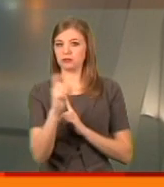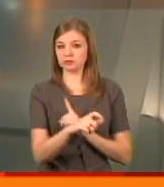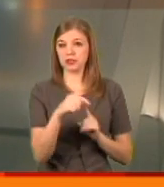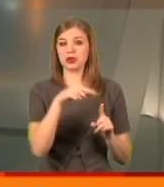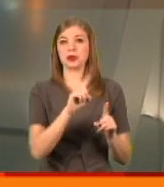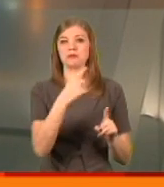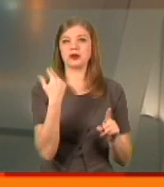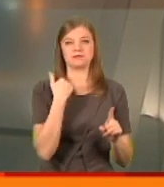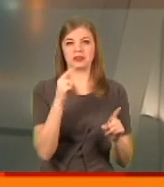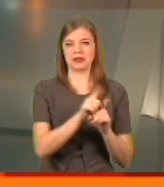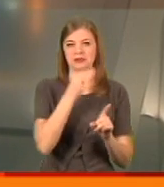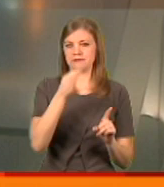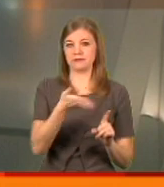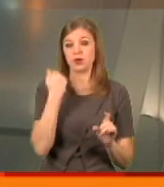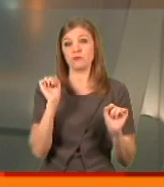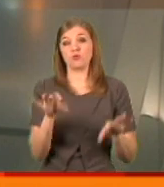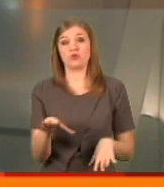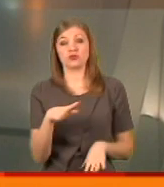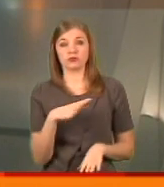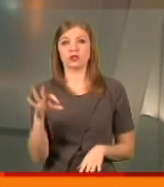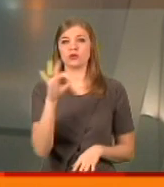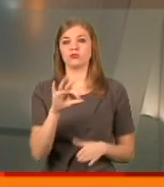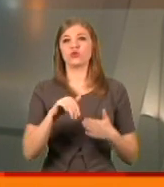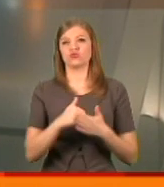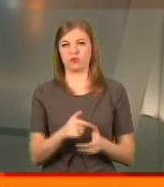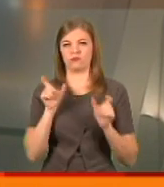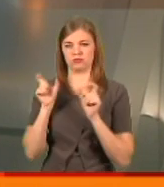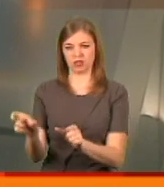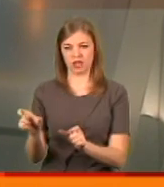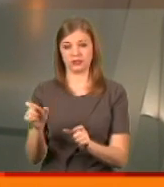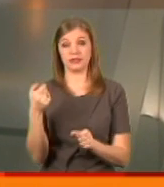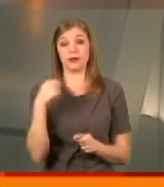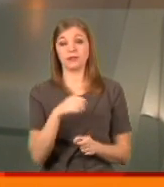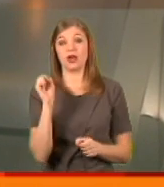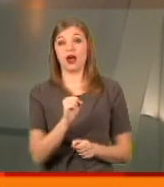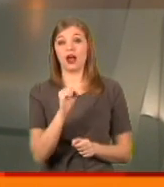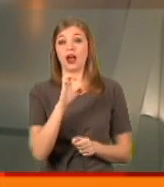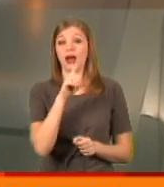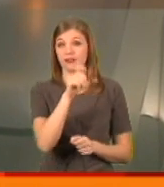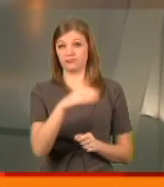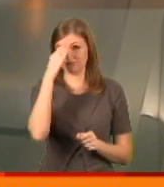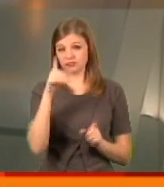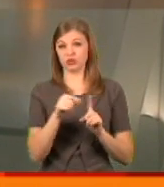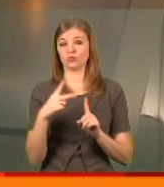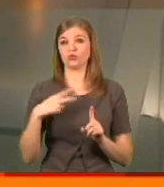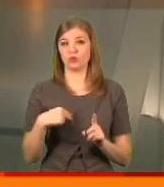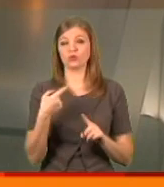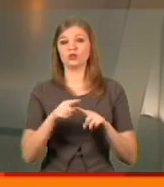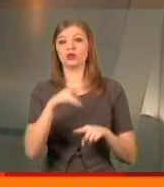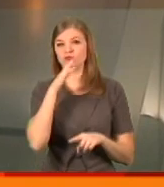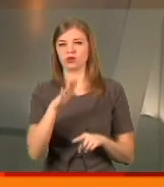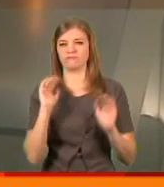Тереза Мей так і не сказала. Можливо, йдеться про чергові санкції і обмеження. А Сергій Скрипаль із донькою тим